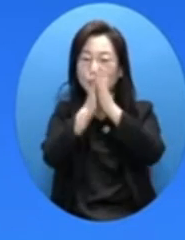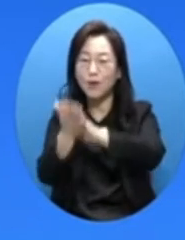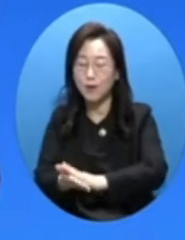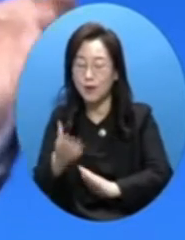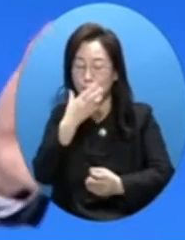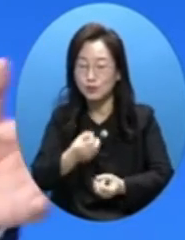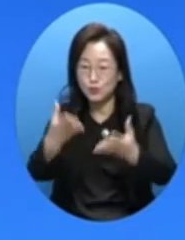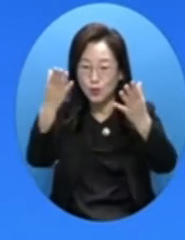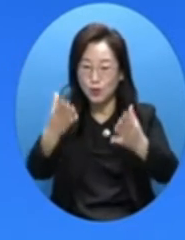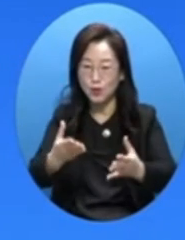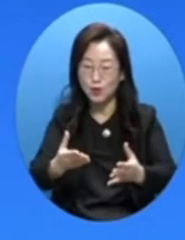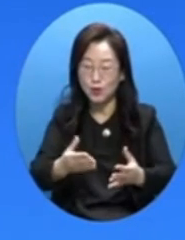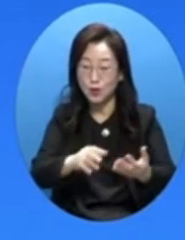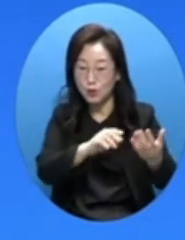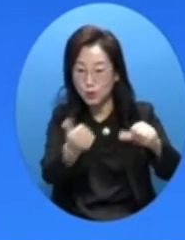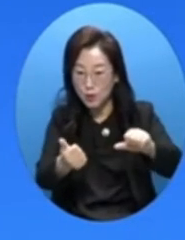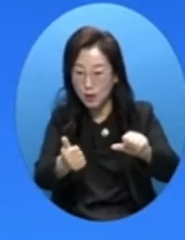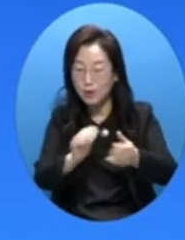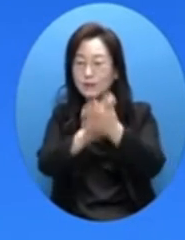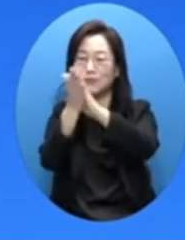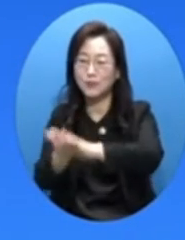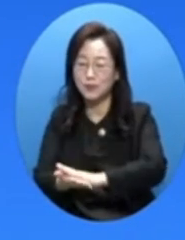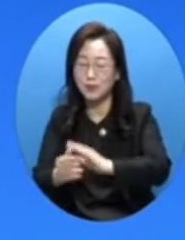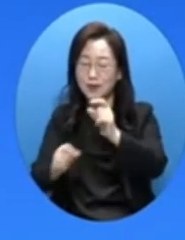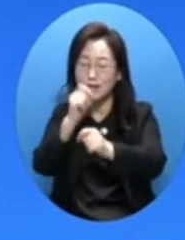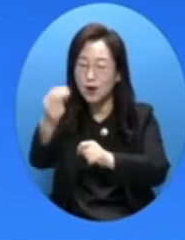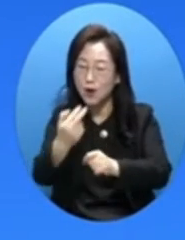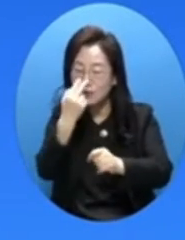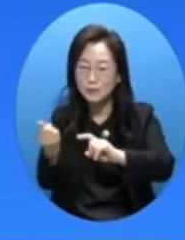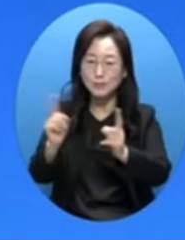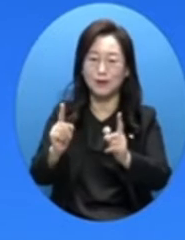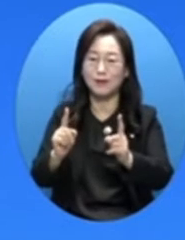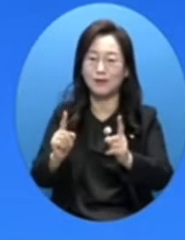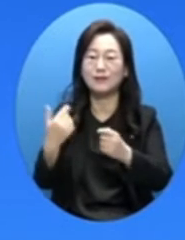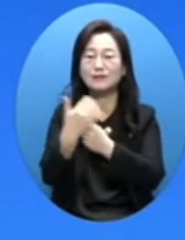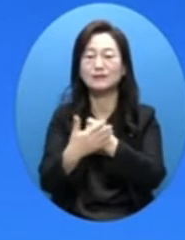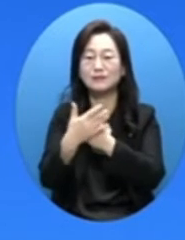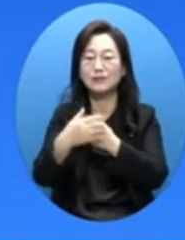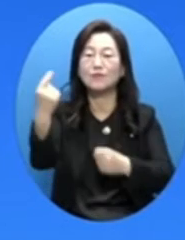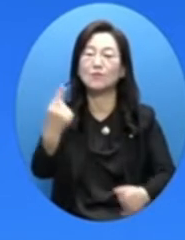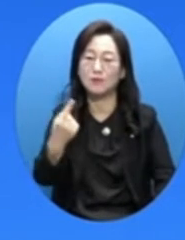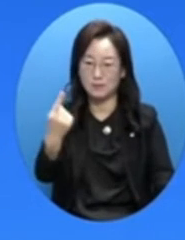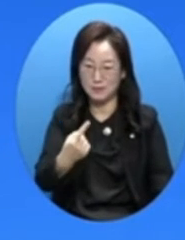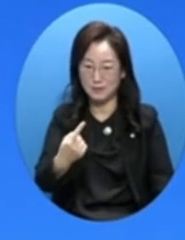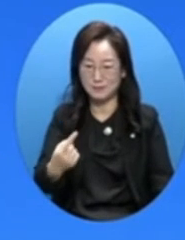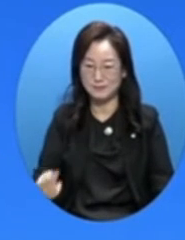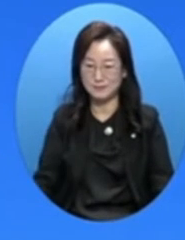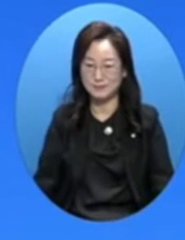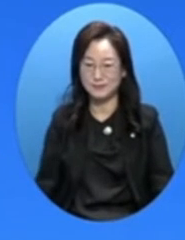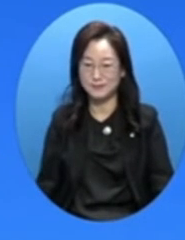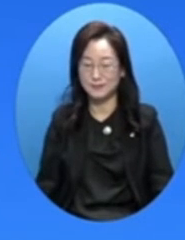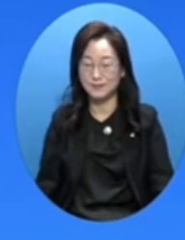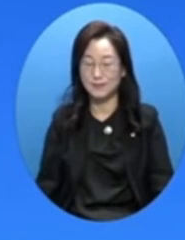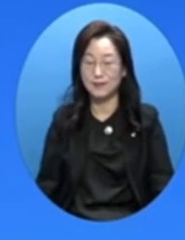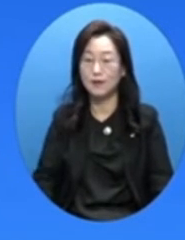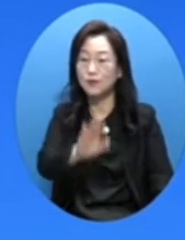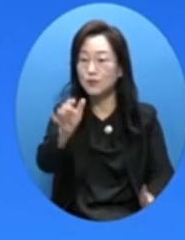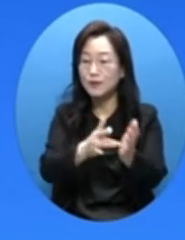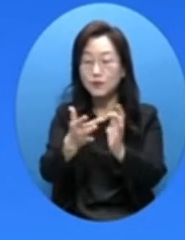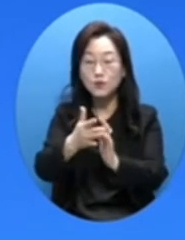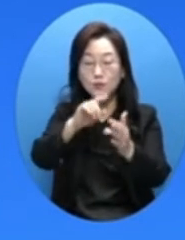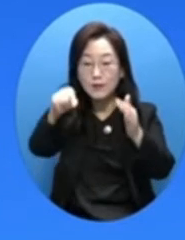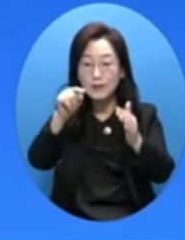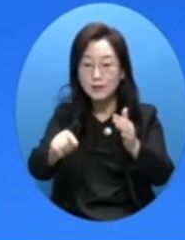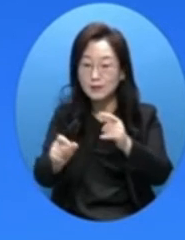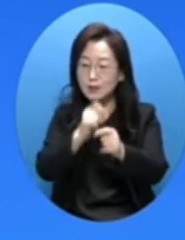주신 사망에서 영생으로 그 우리에게 은혜가 임하게 되는 것입니다. 그러므로 예수님 안에서